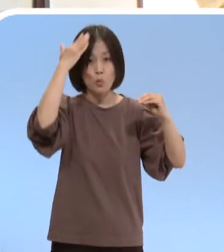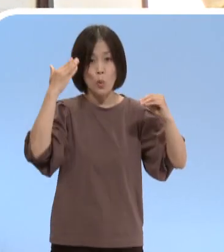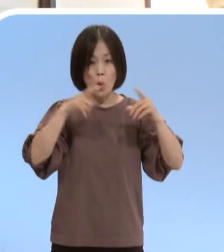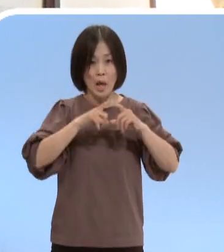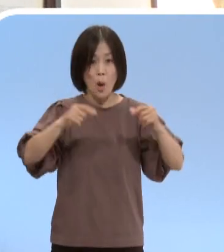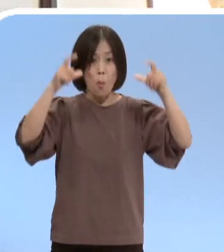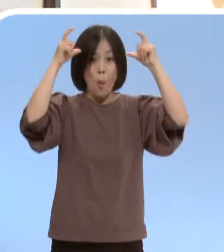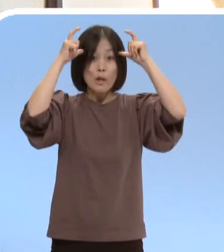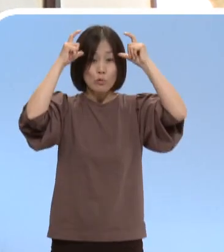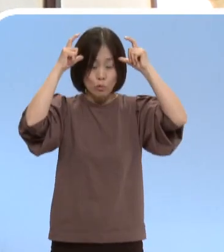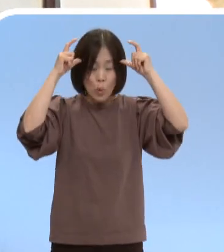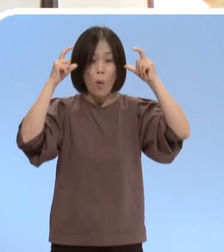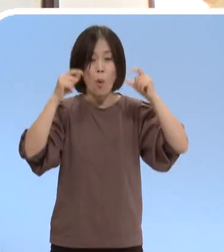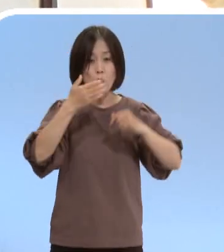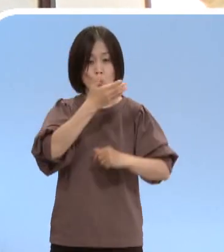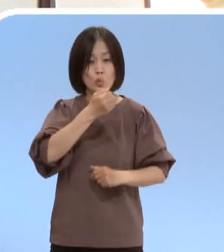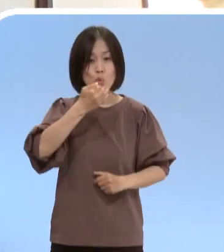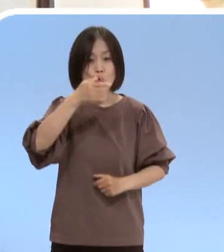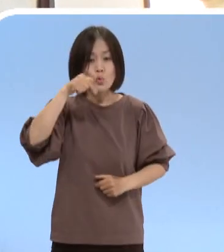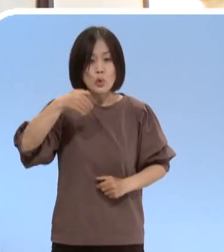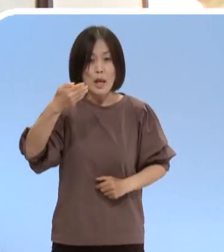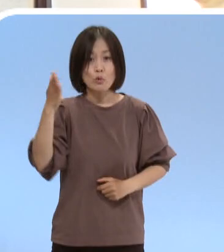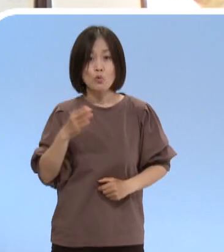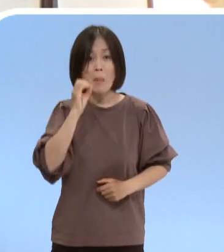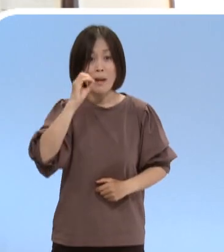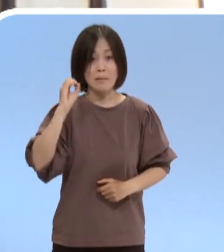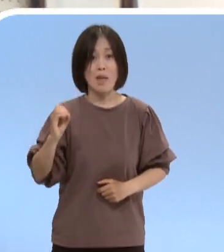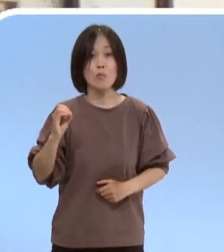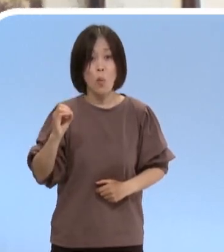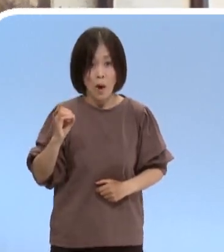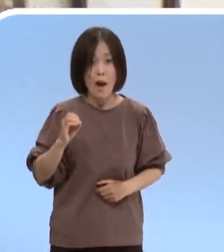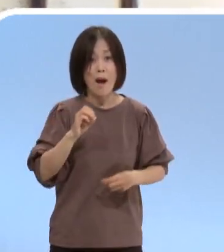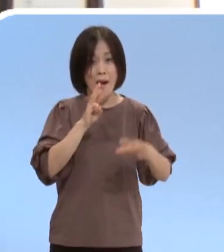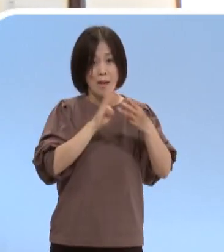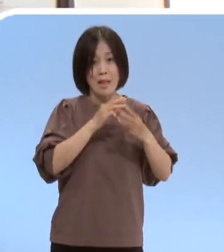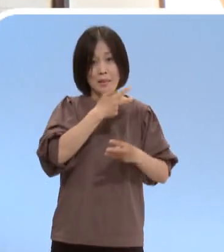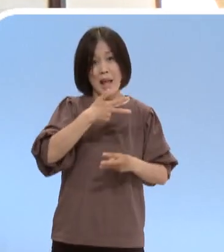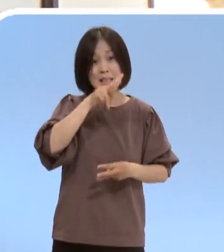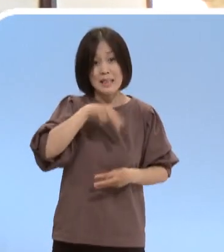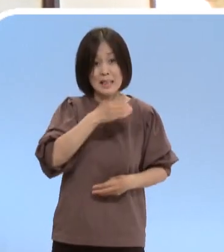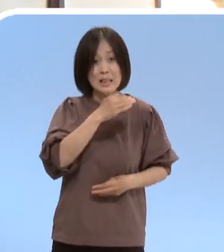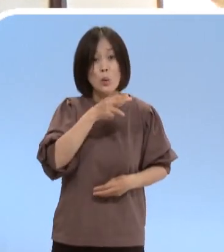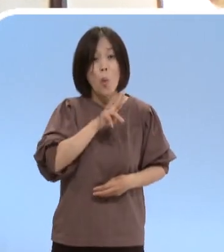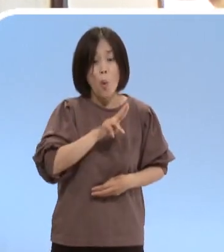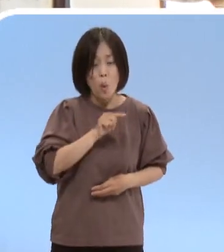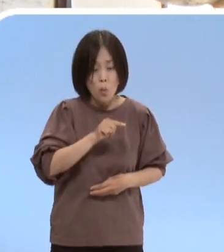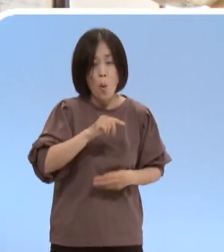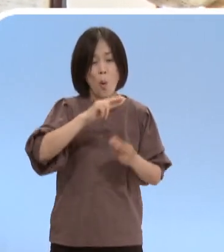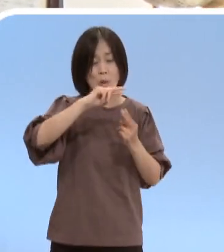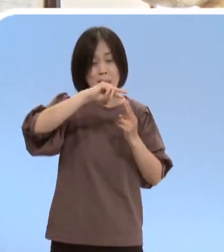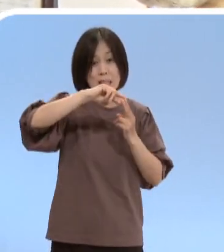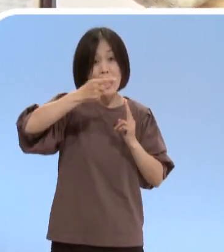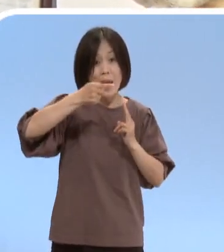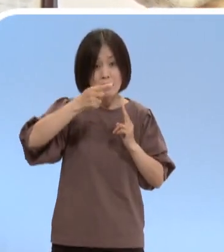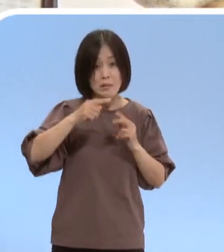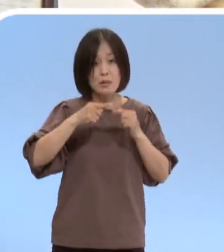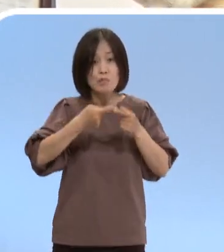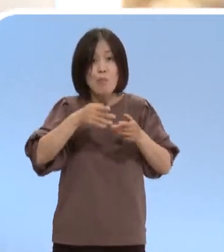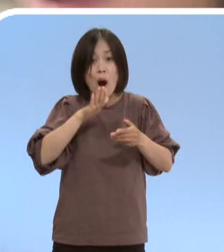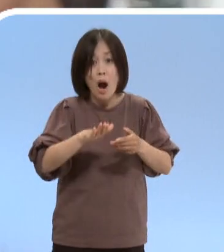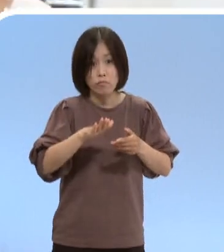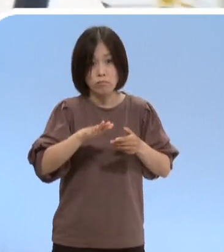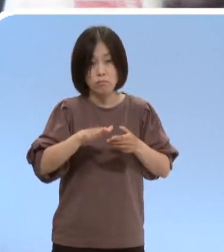黒毛和牛の 99.9% がこの田尻号の遺伝子を含んでいるということが証明されている